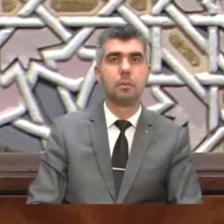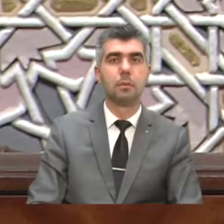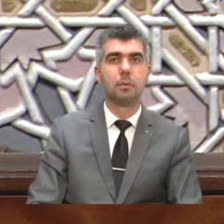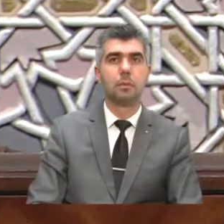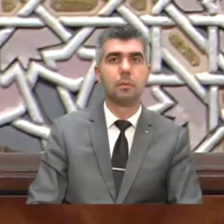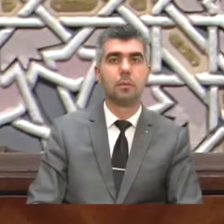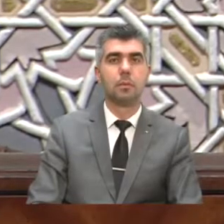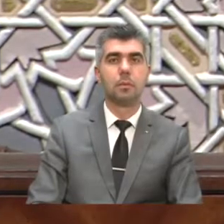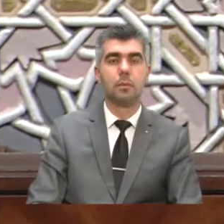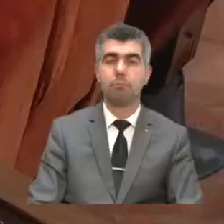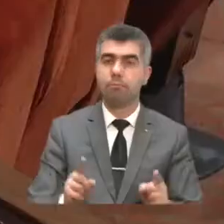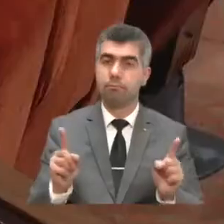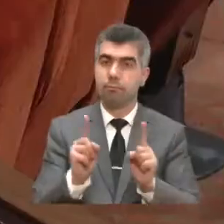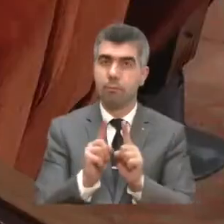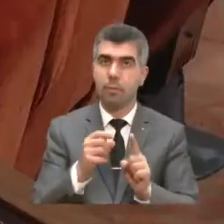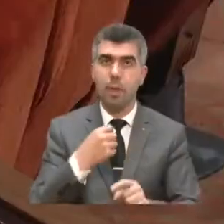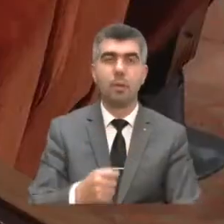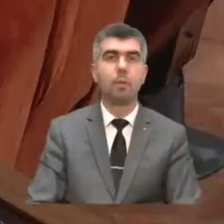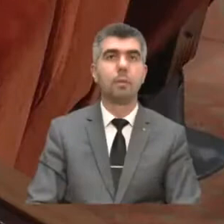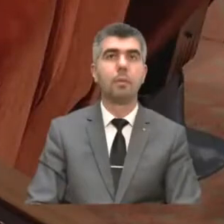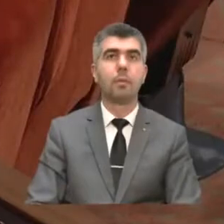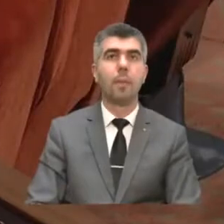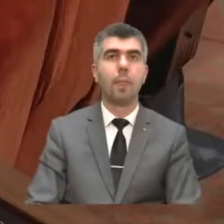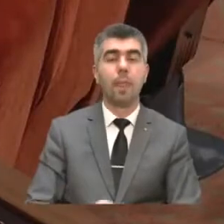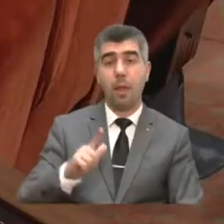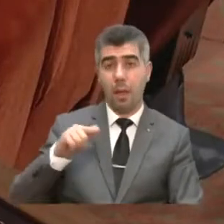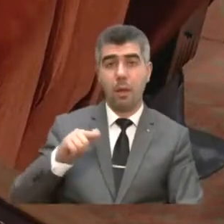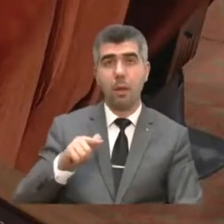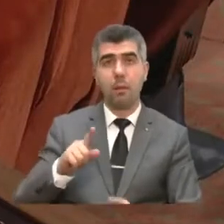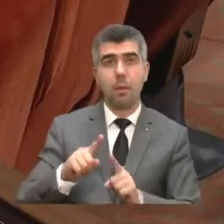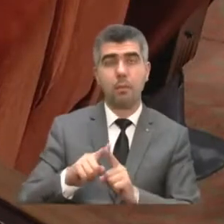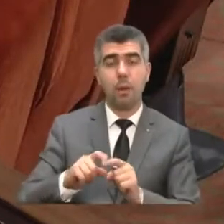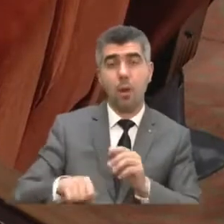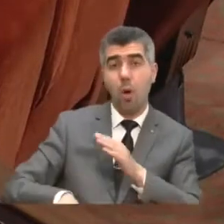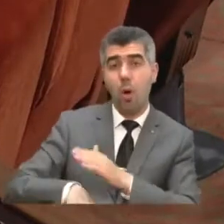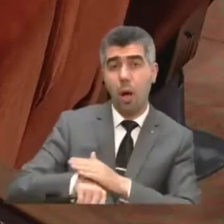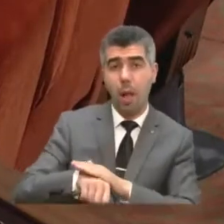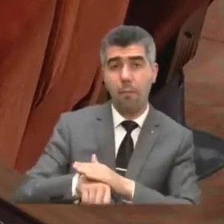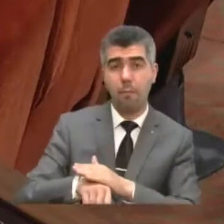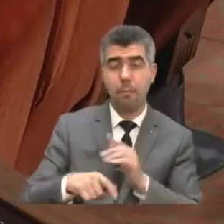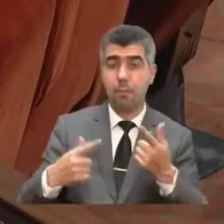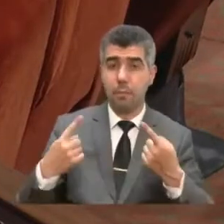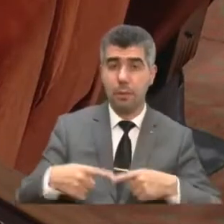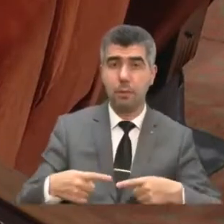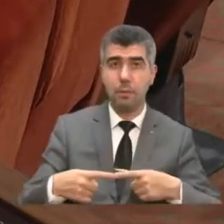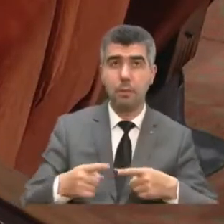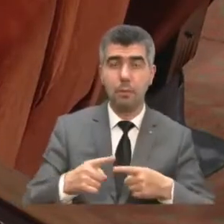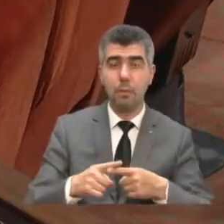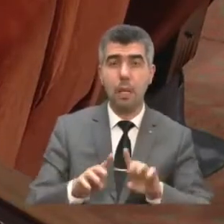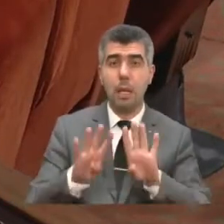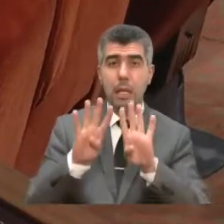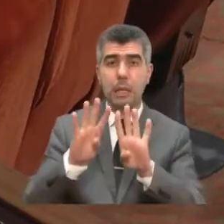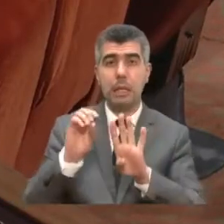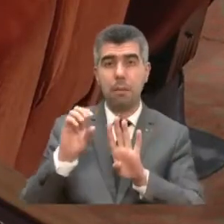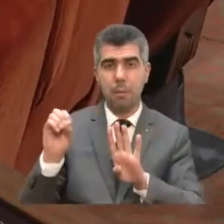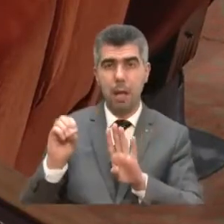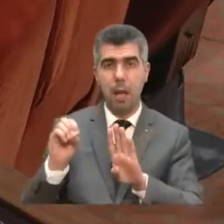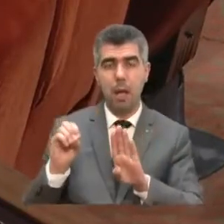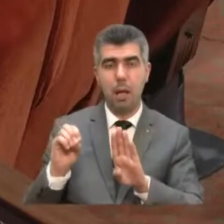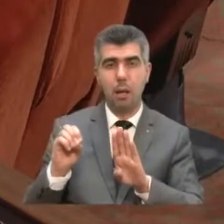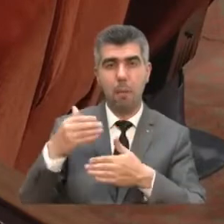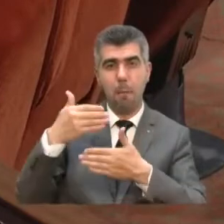سيد الرئيس، باختصار شديد، كاين خصاص في هادشي ديال ملاعب القرب، وعرفتوا هذاك البرنامج ديال 800 ملعب،